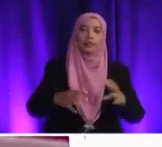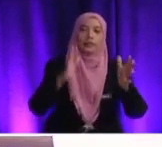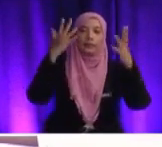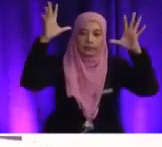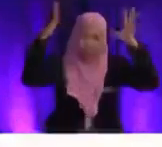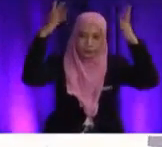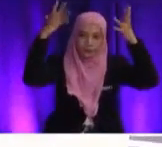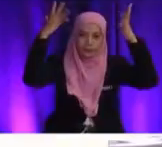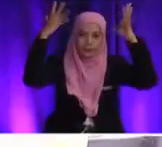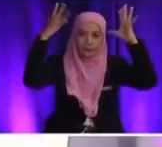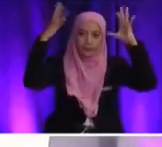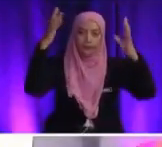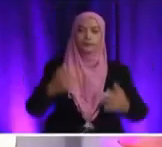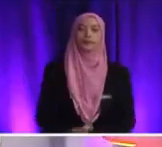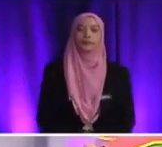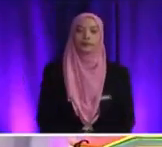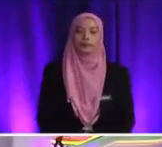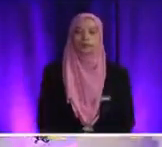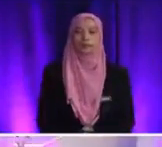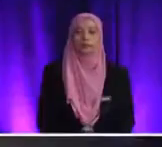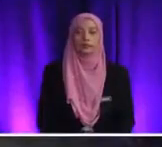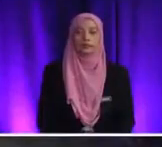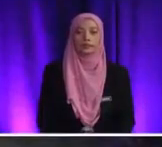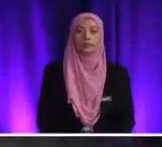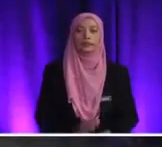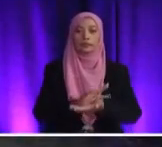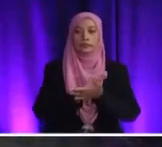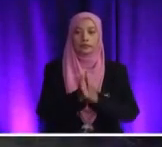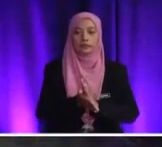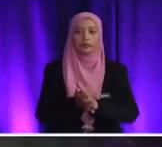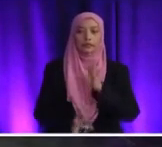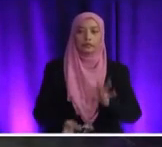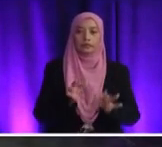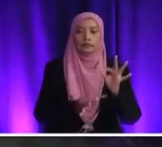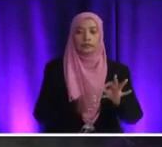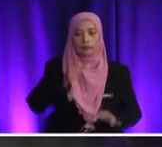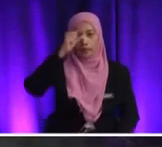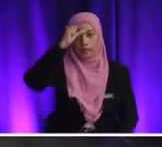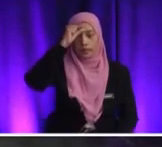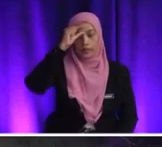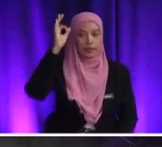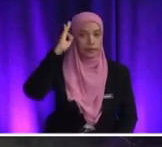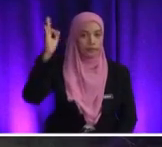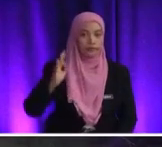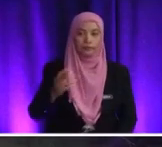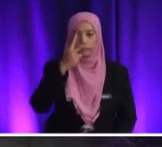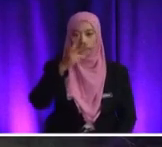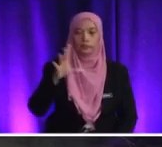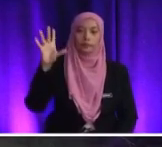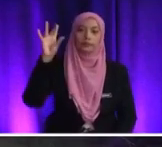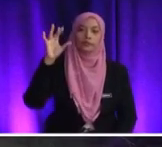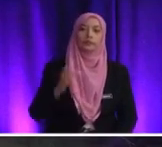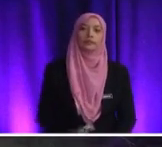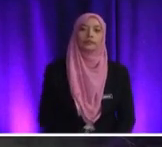volume pertengahan mungkin jadi kalau Abang pizzi tengok bintang-bintang tua Abang visi Yang Tak